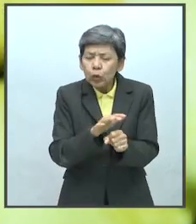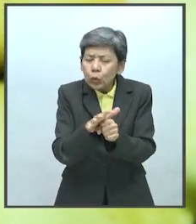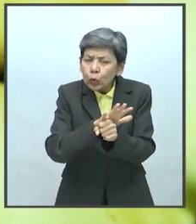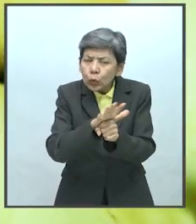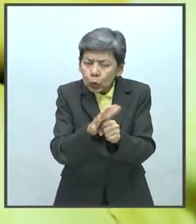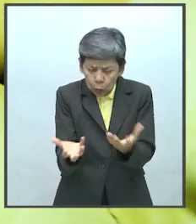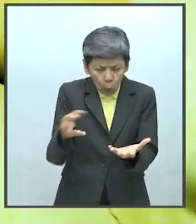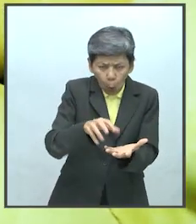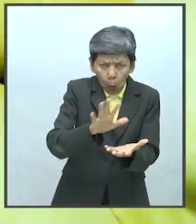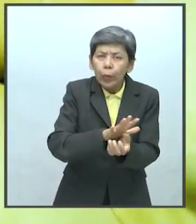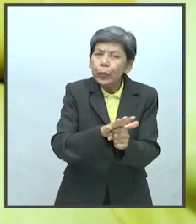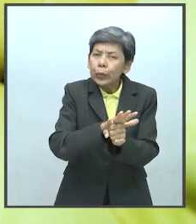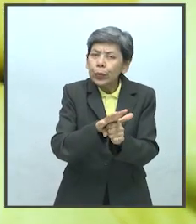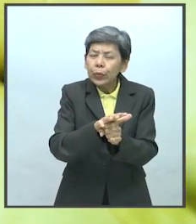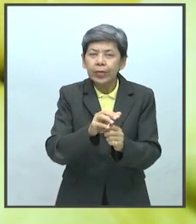ะมากเกินไ